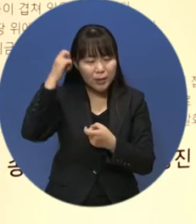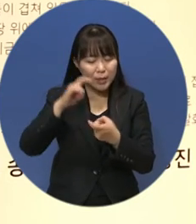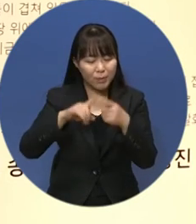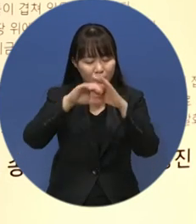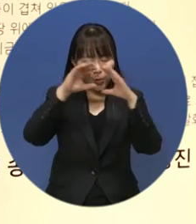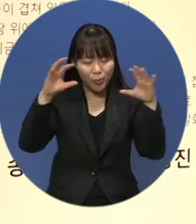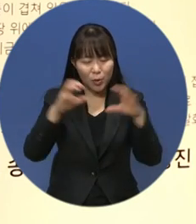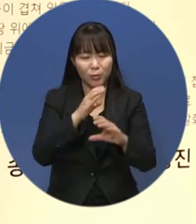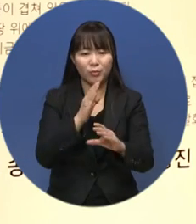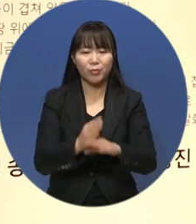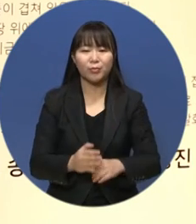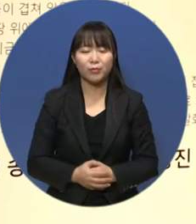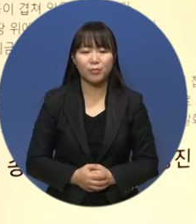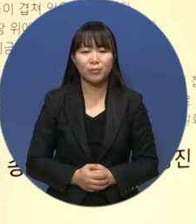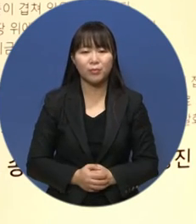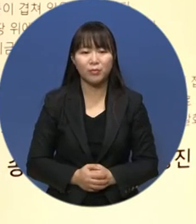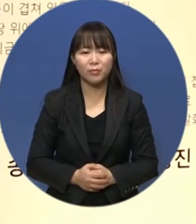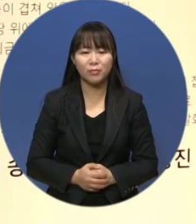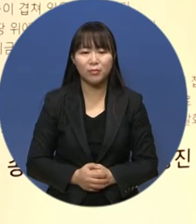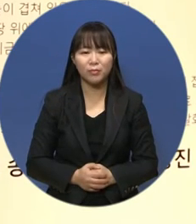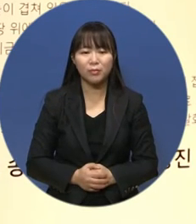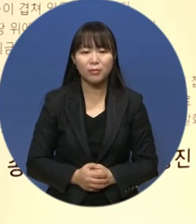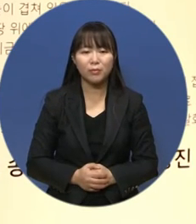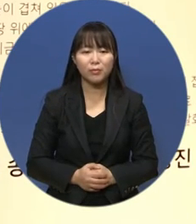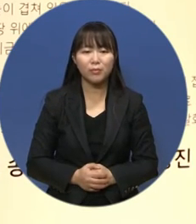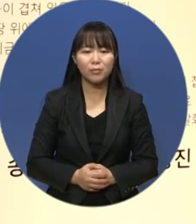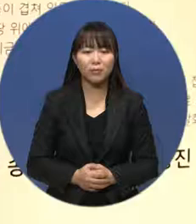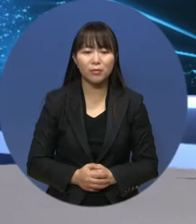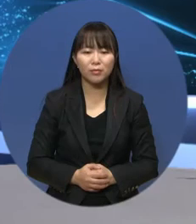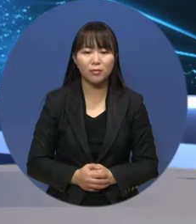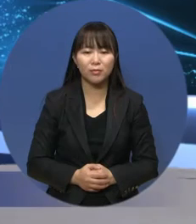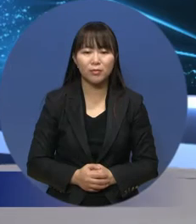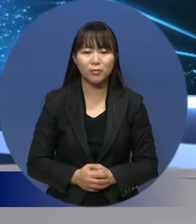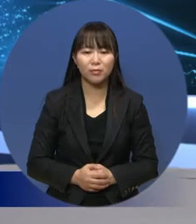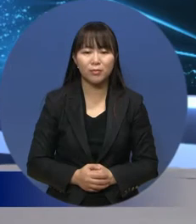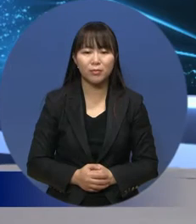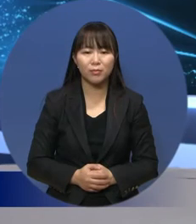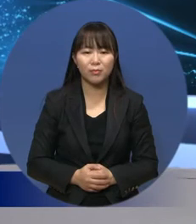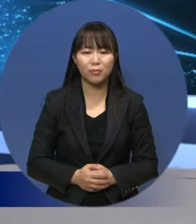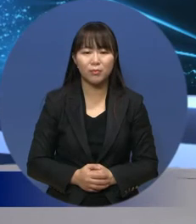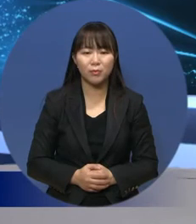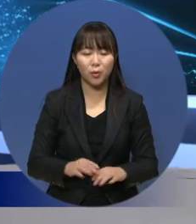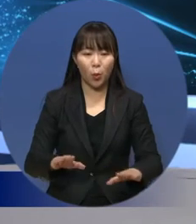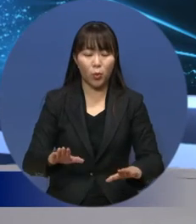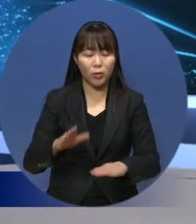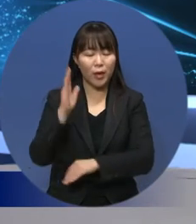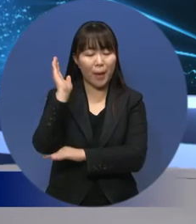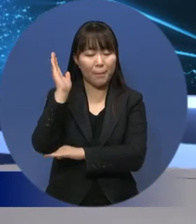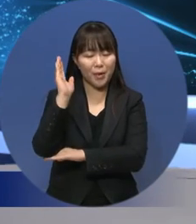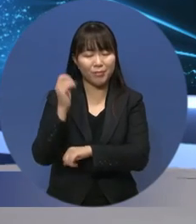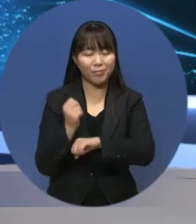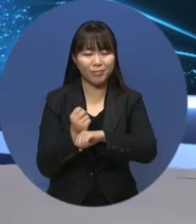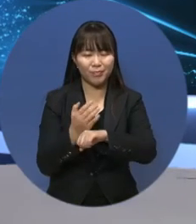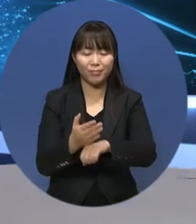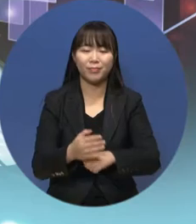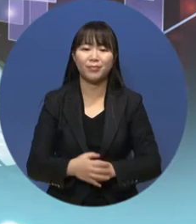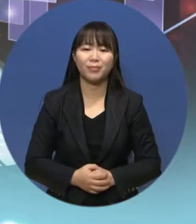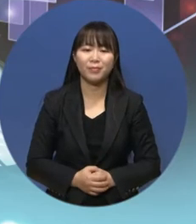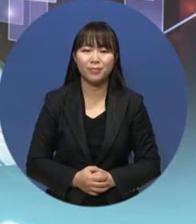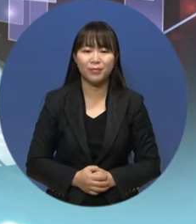모으고 있습니다 복지 tv 뉴스 2조 입니다 이어서 오늘도 한 말입니다